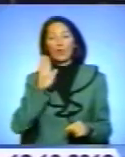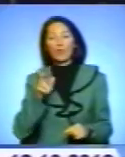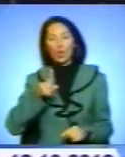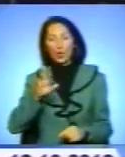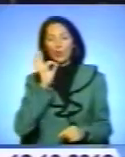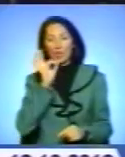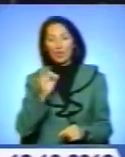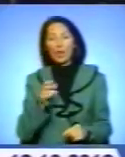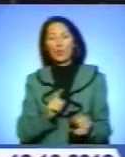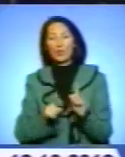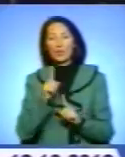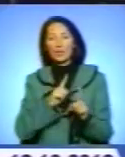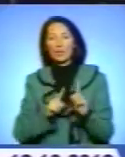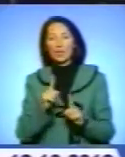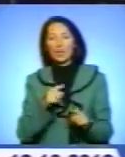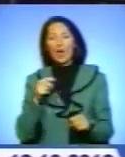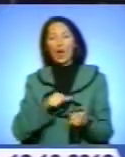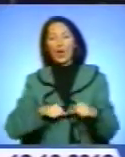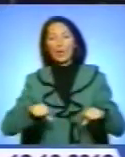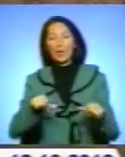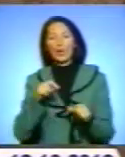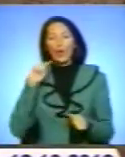сказав під час засідання Комітету з економічних реформ.